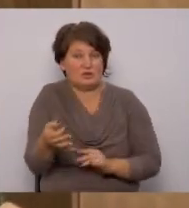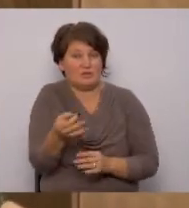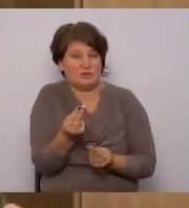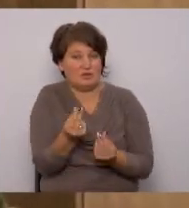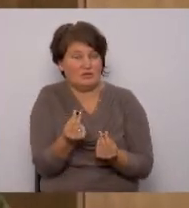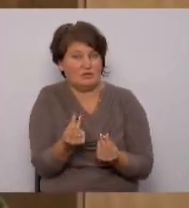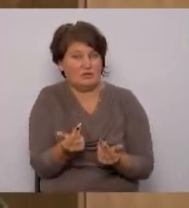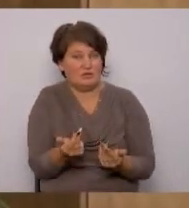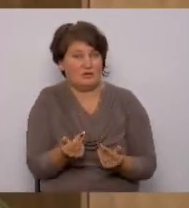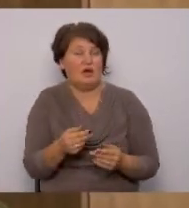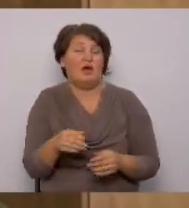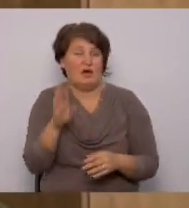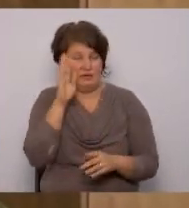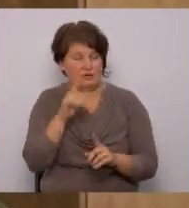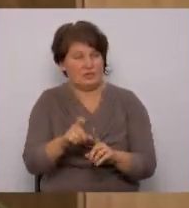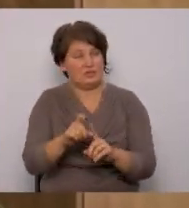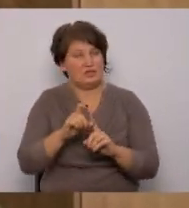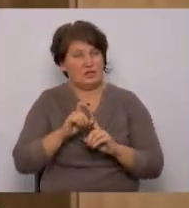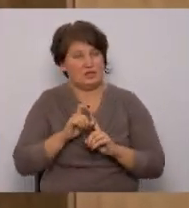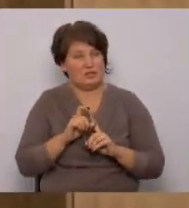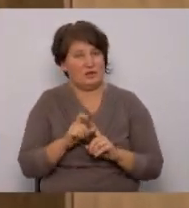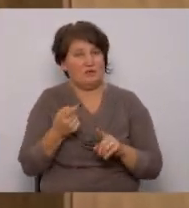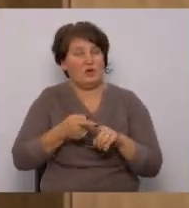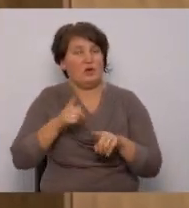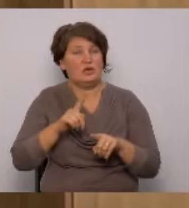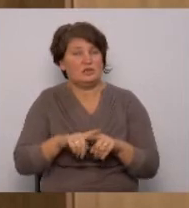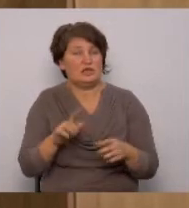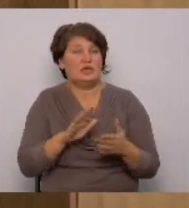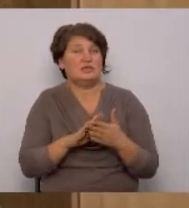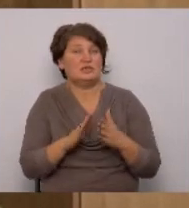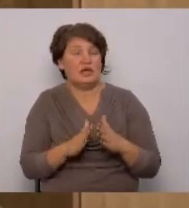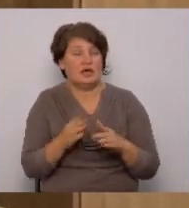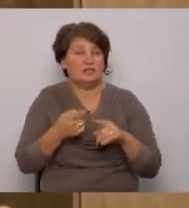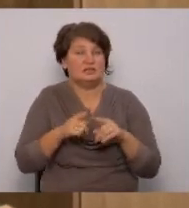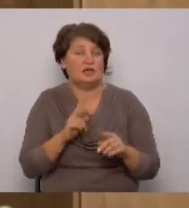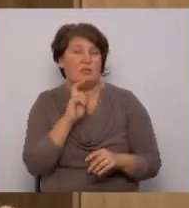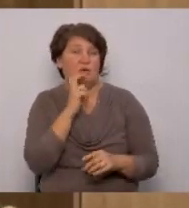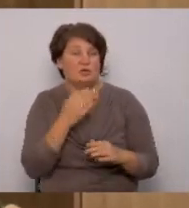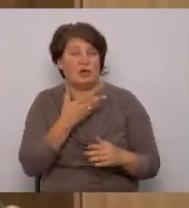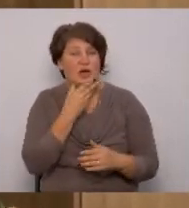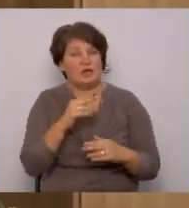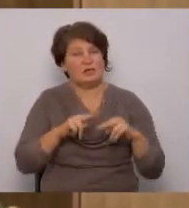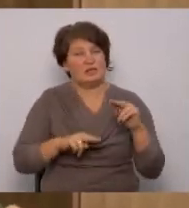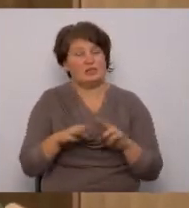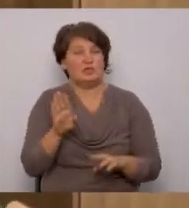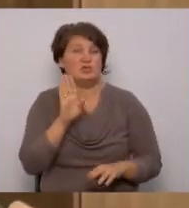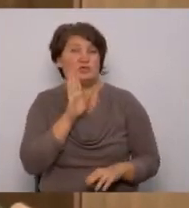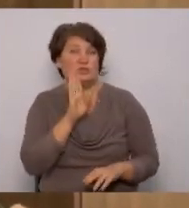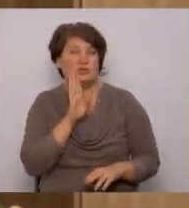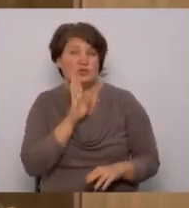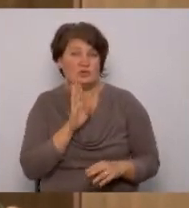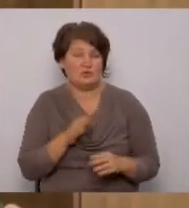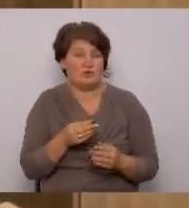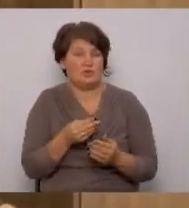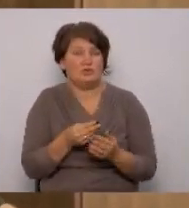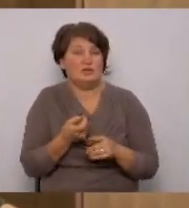тебе важлива». А він сказав: «От той емоційний стан та посмішка, добрий настрій жінок і дівчат вартують набагато